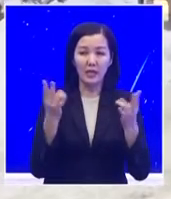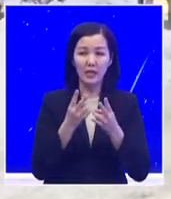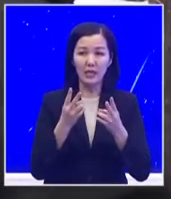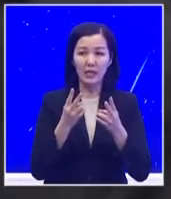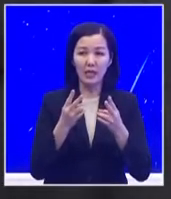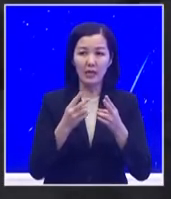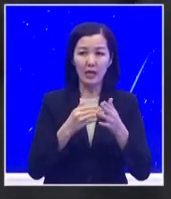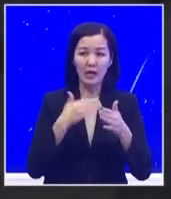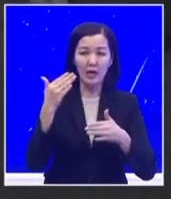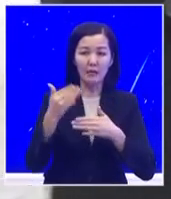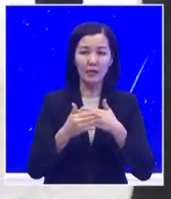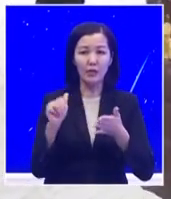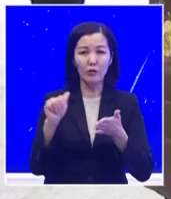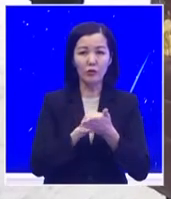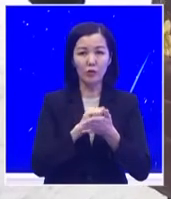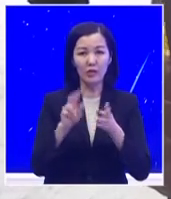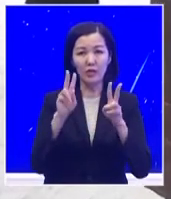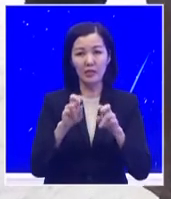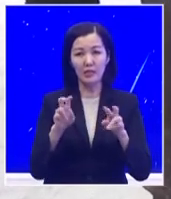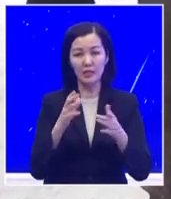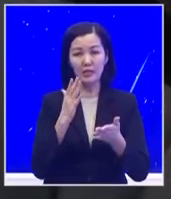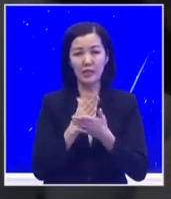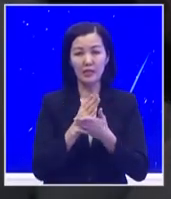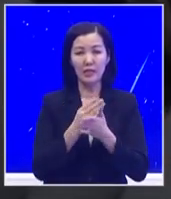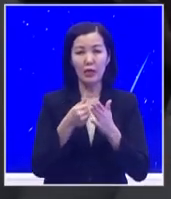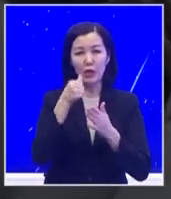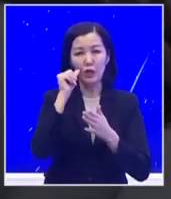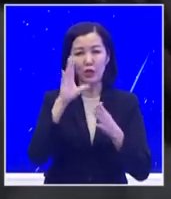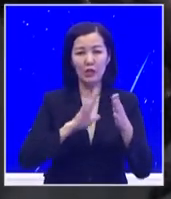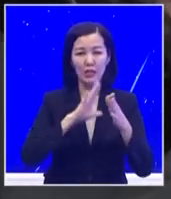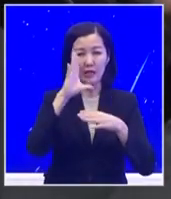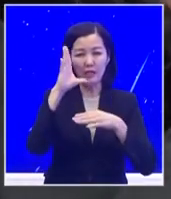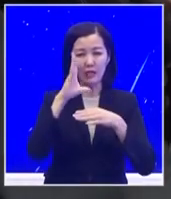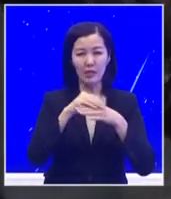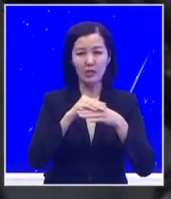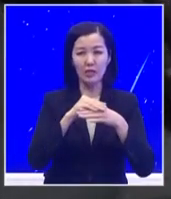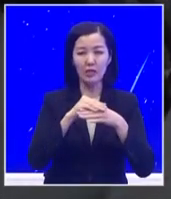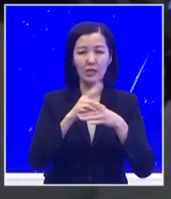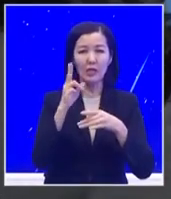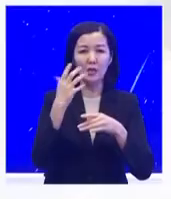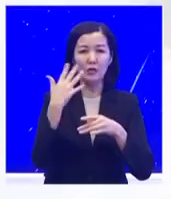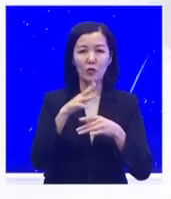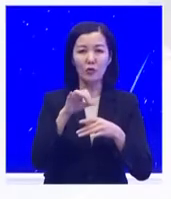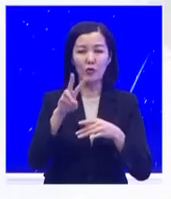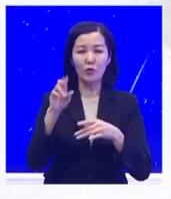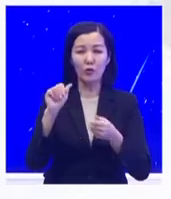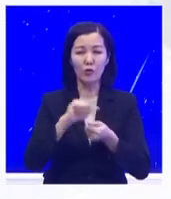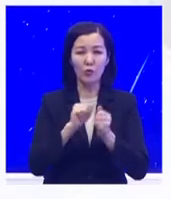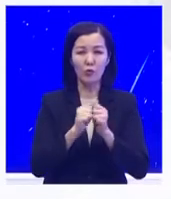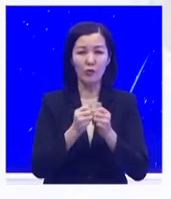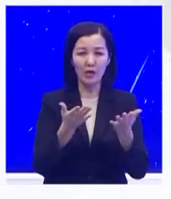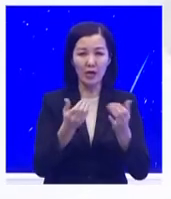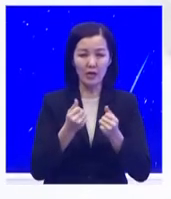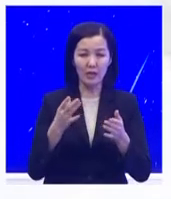алдында келгендердің құжаттарын тексеріп жатыр. Жалпы кеше таңнан кешке дейін осы тұйықтан 250 тонна көмір тиелген.